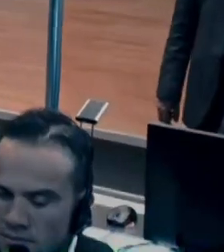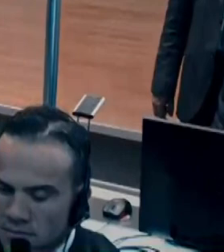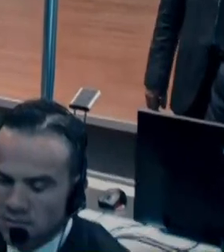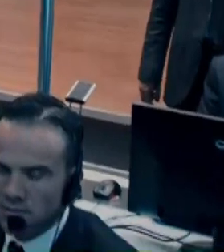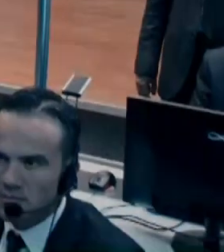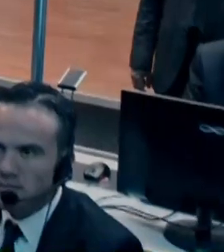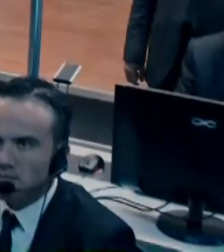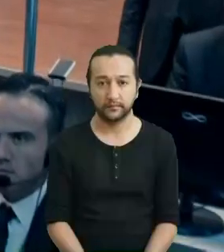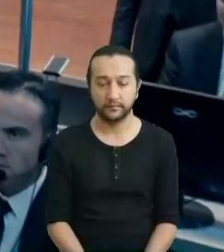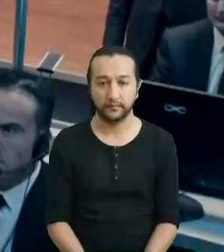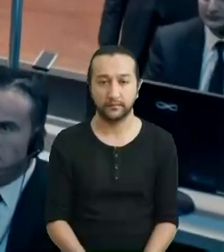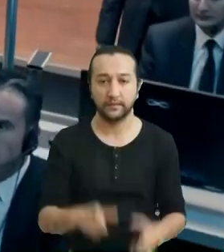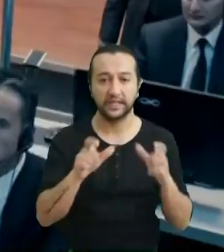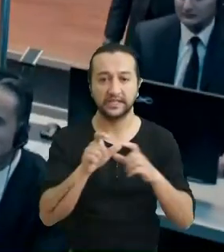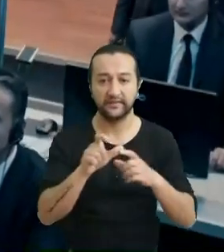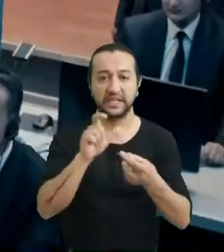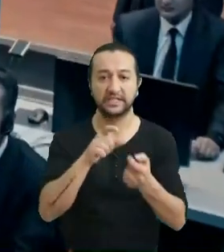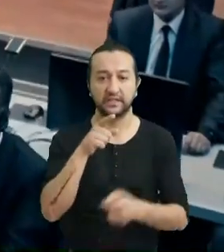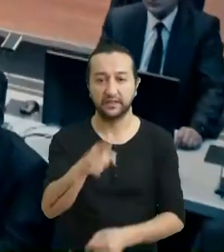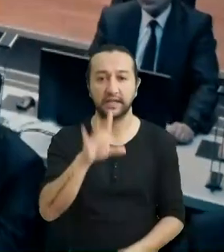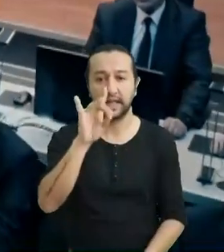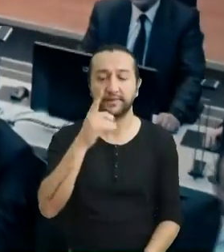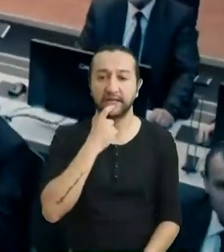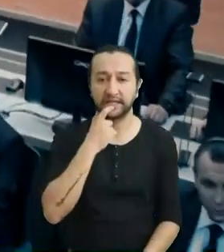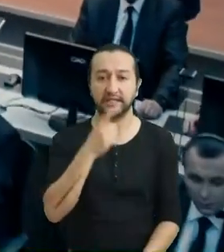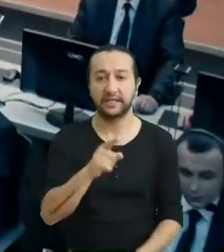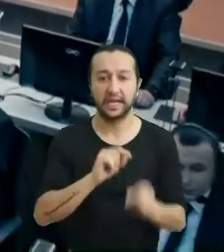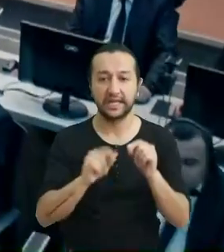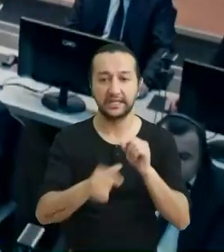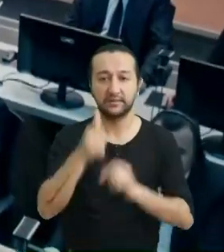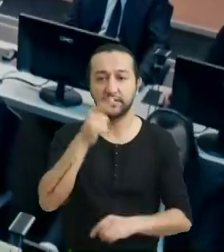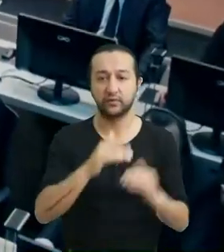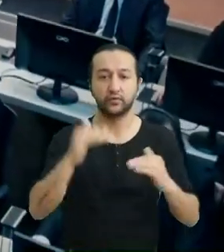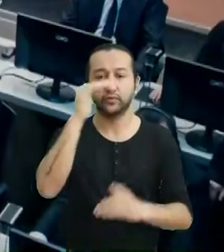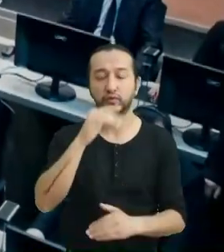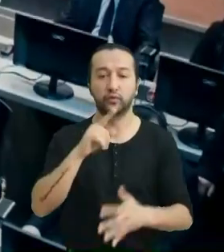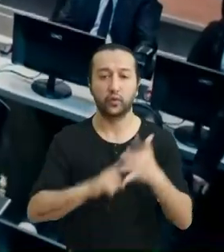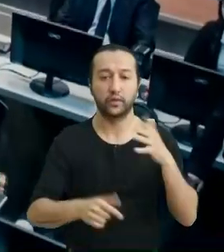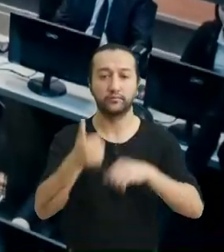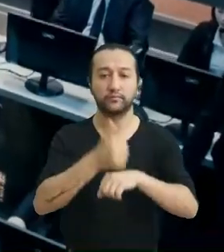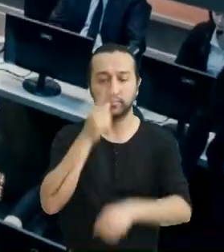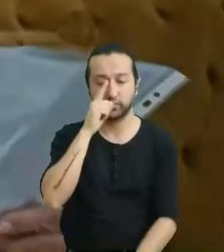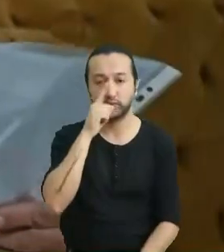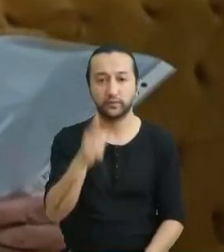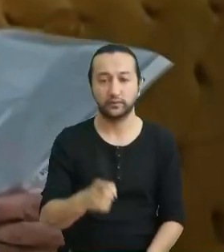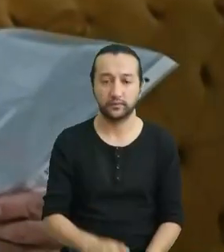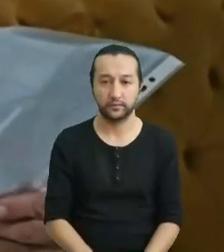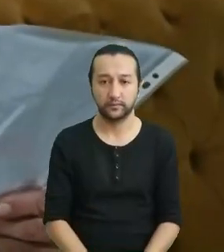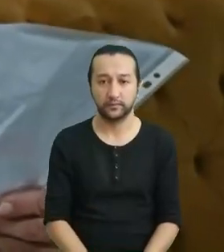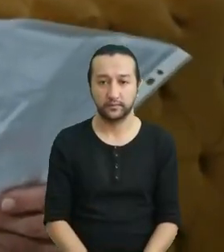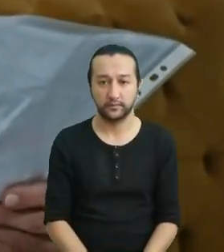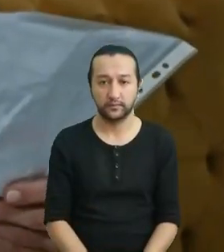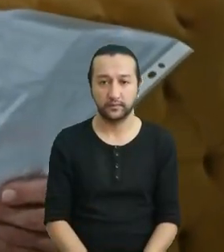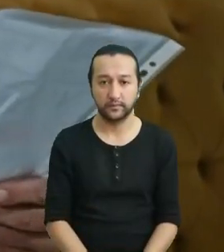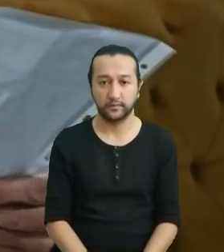Gökçe Begüm'ün yanında. Sefer Çanaktar, 51 yaşında. Enerji Bakanlığı'nda üst düzey bürokrat. Ender